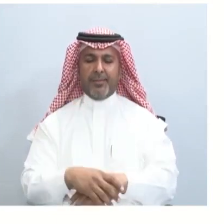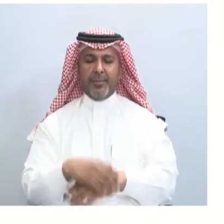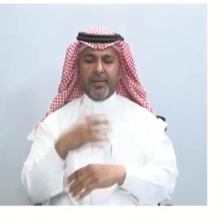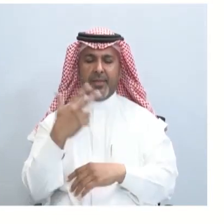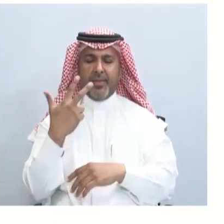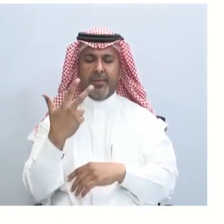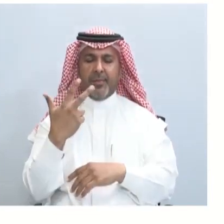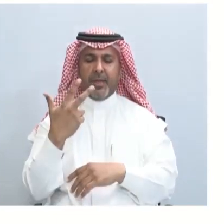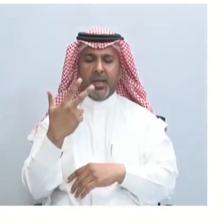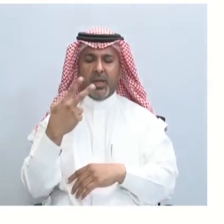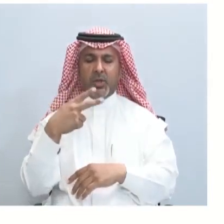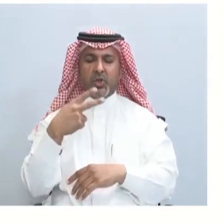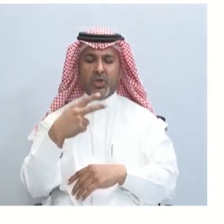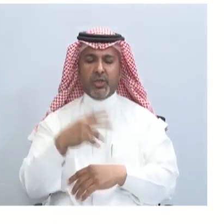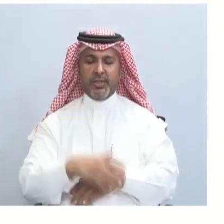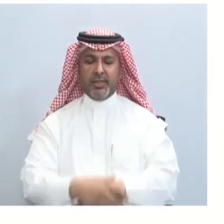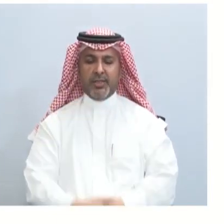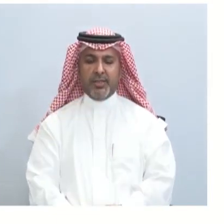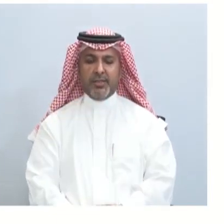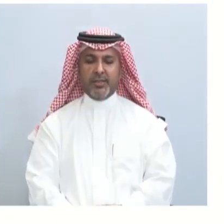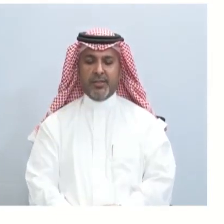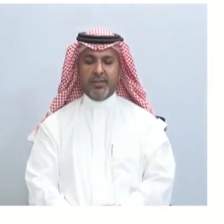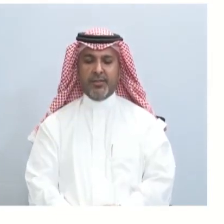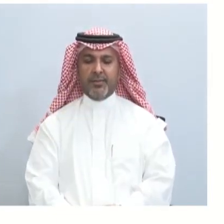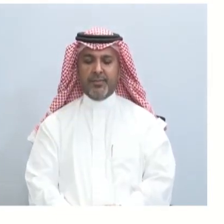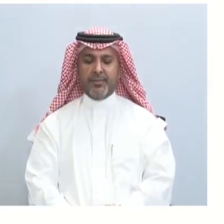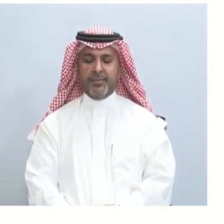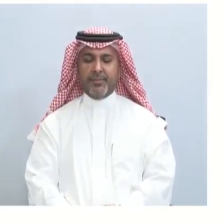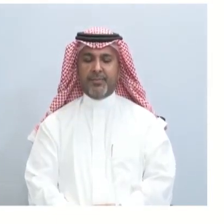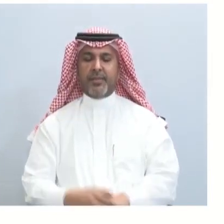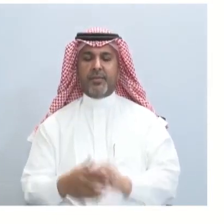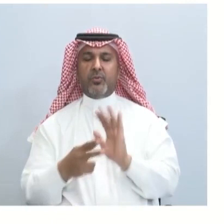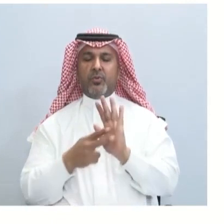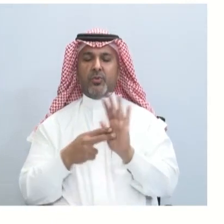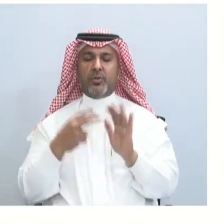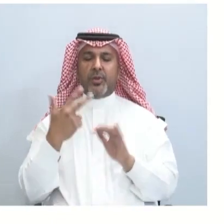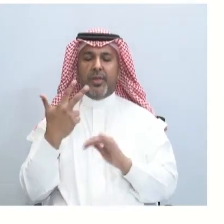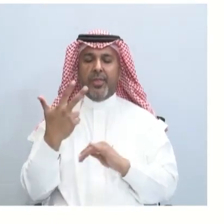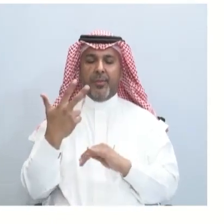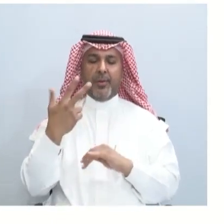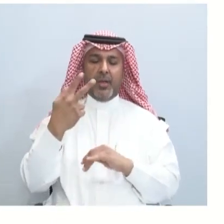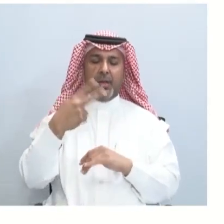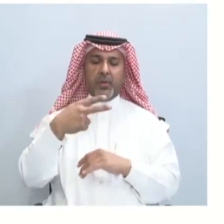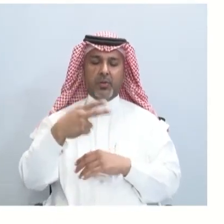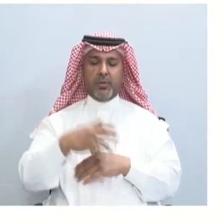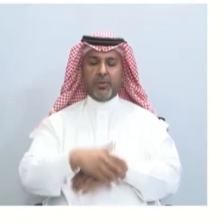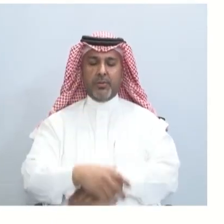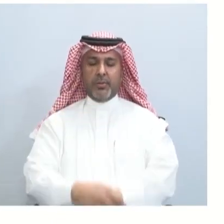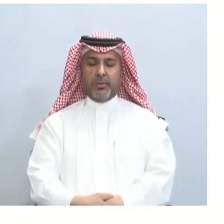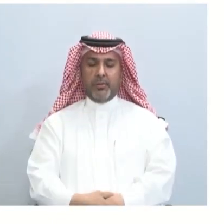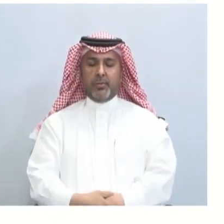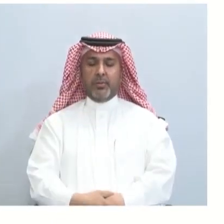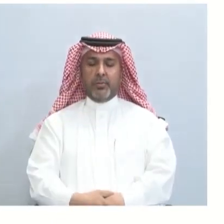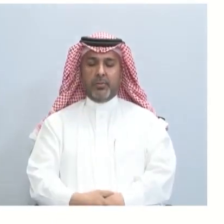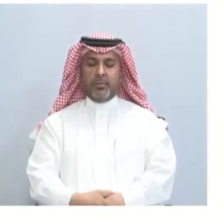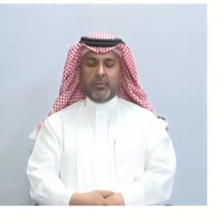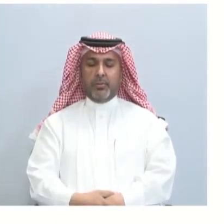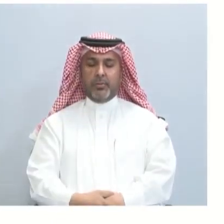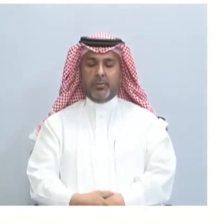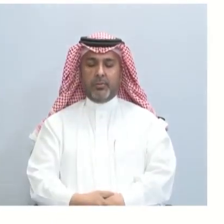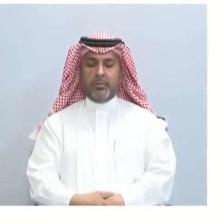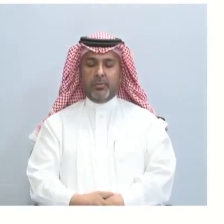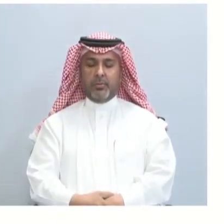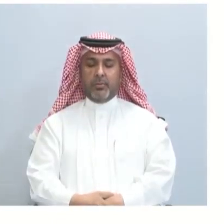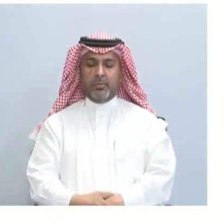طوله سبعه وعرضه اربعه ما هو حاصل ضرب اربعه في سبعه او سبعه في اربعه نعم